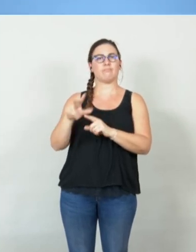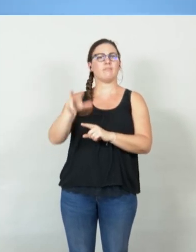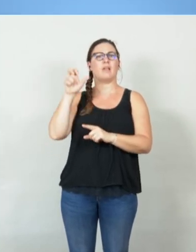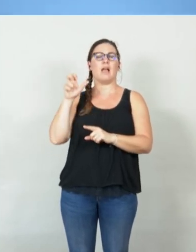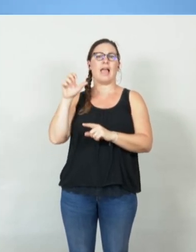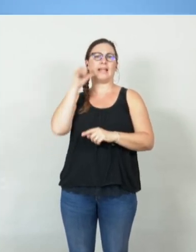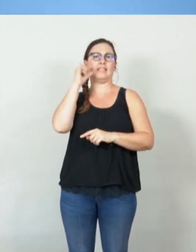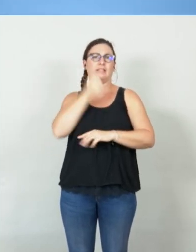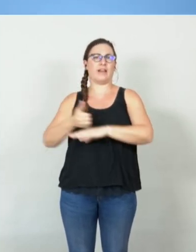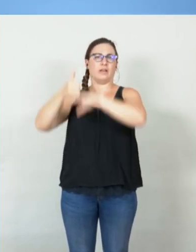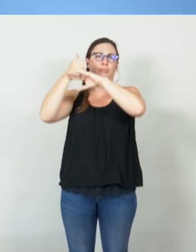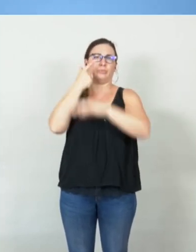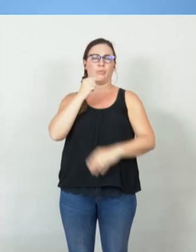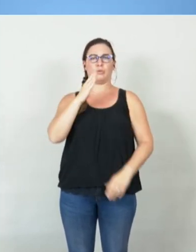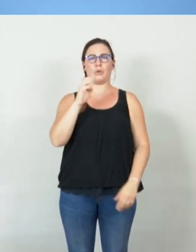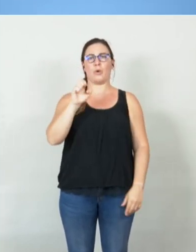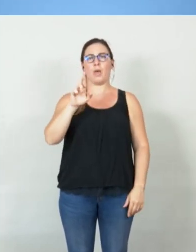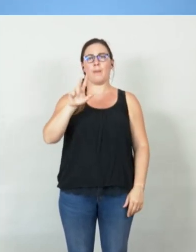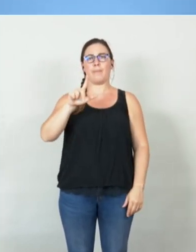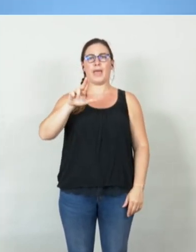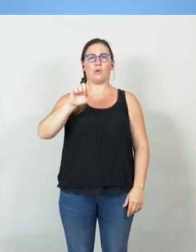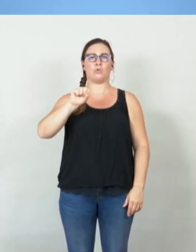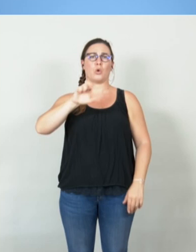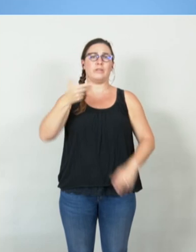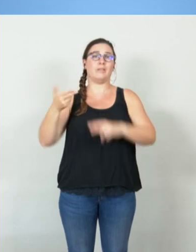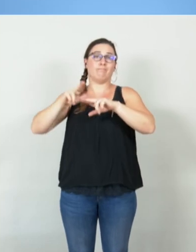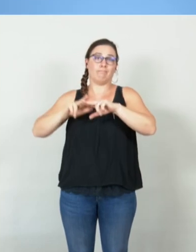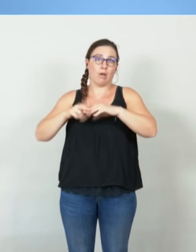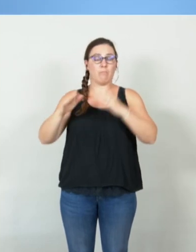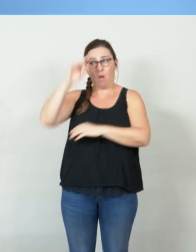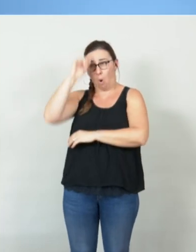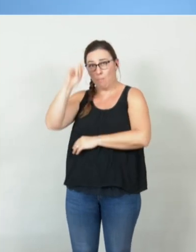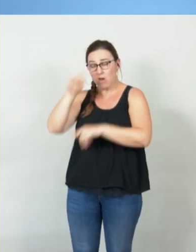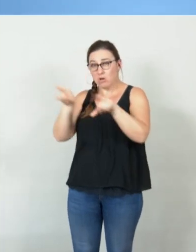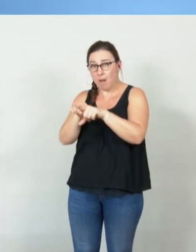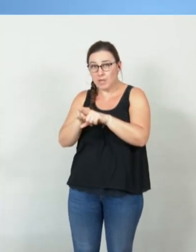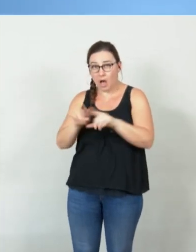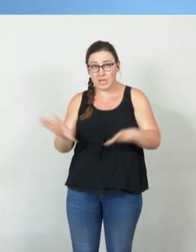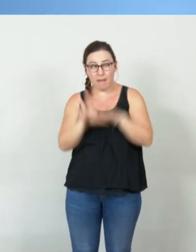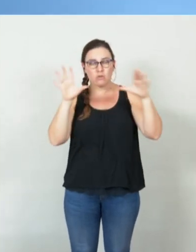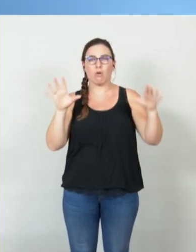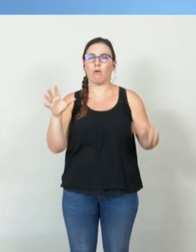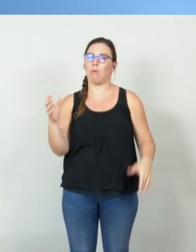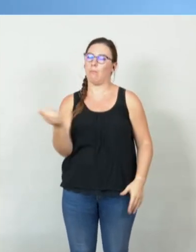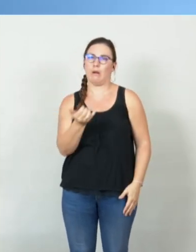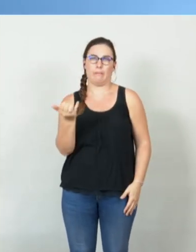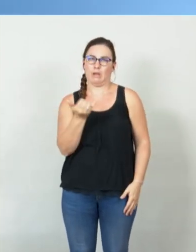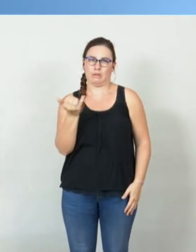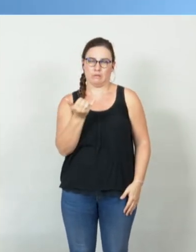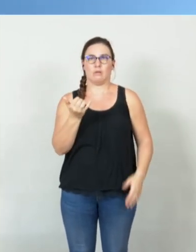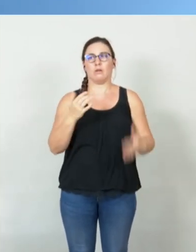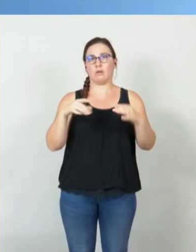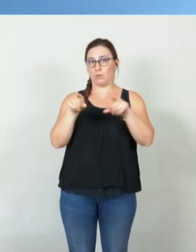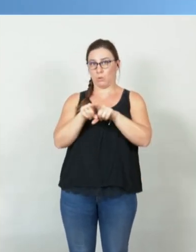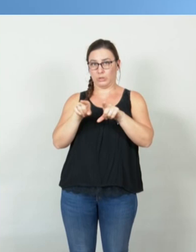parti il n'était pas nécessaire de lui rendre hommage de cette façon clairement et comme il n'est pas nécessaire